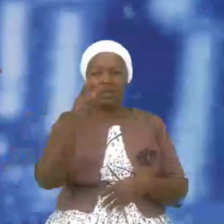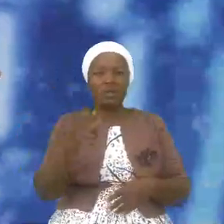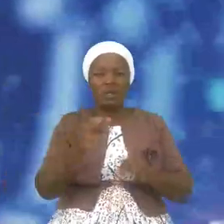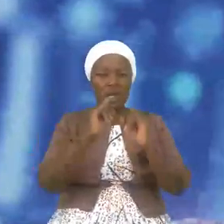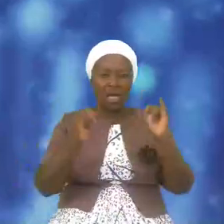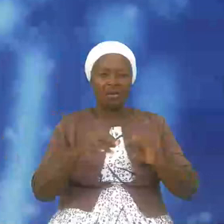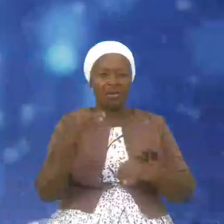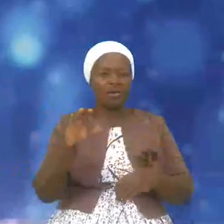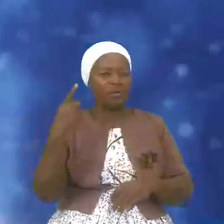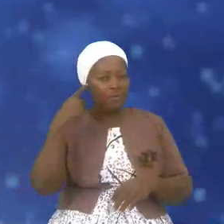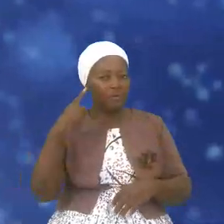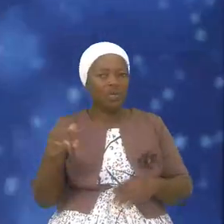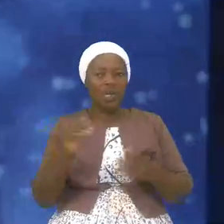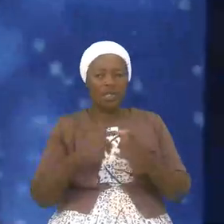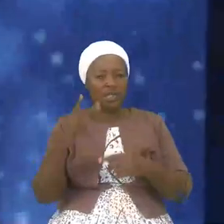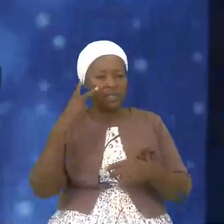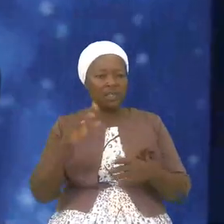avait vu